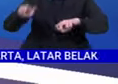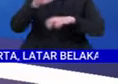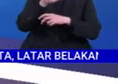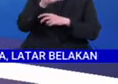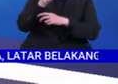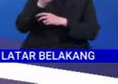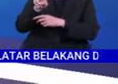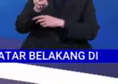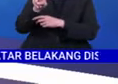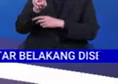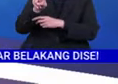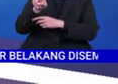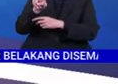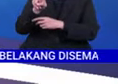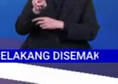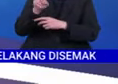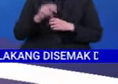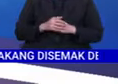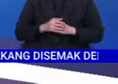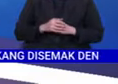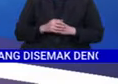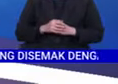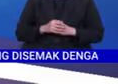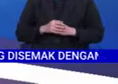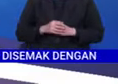302 kanun keseksaan